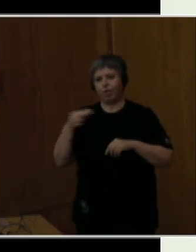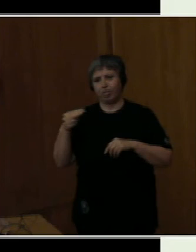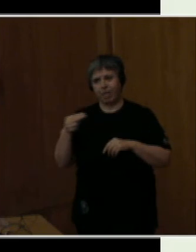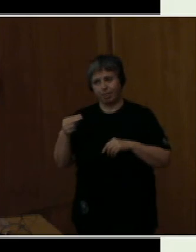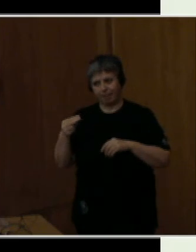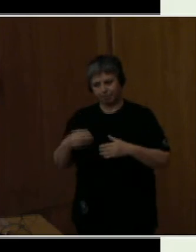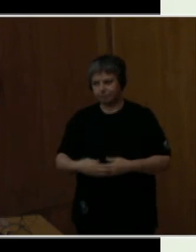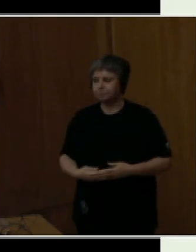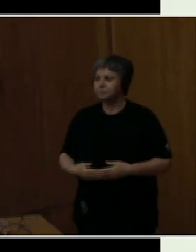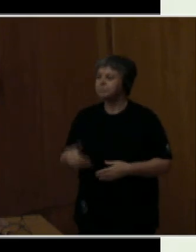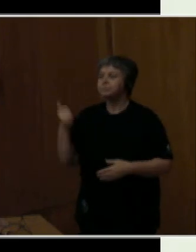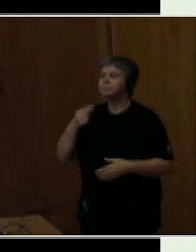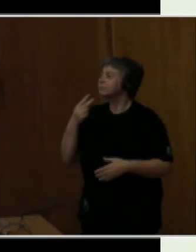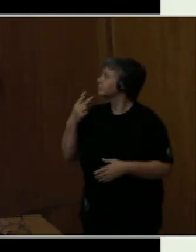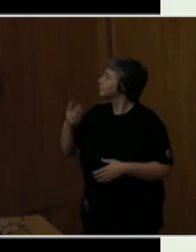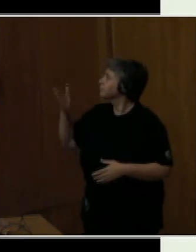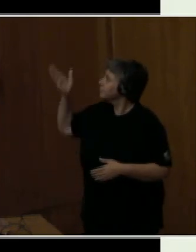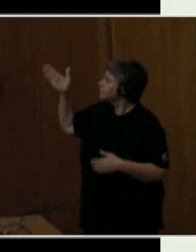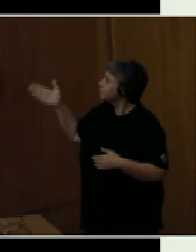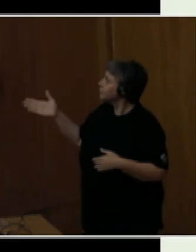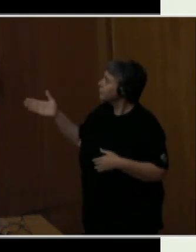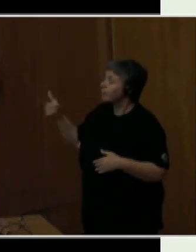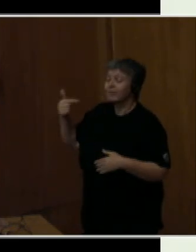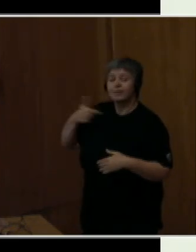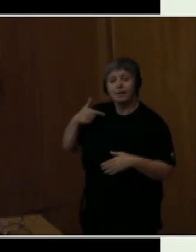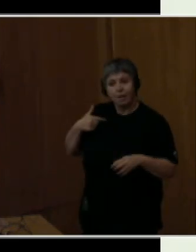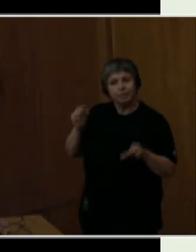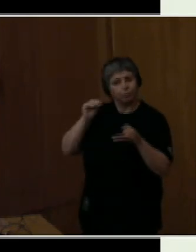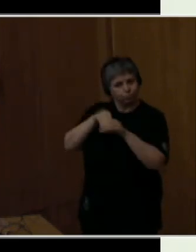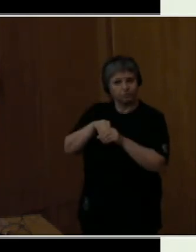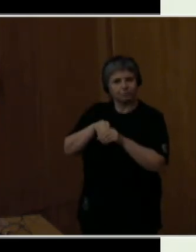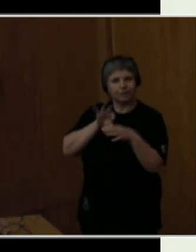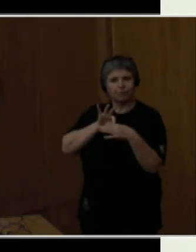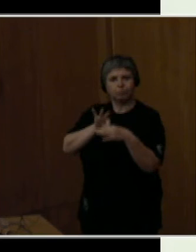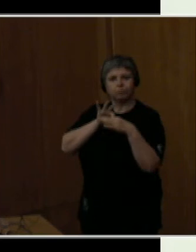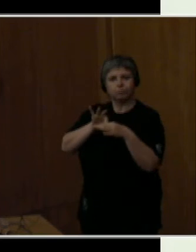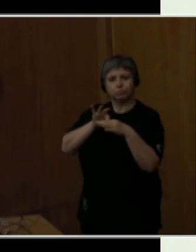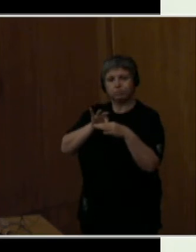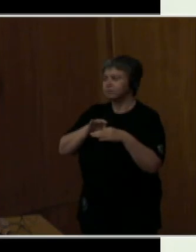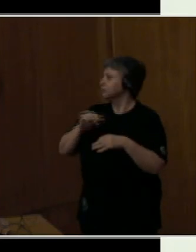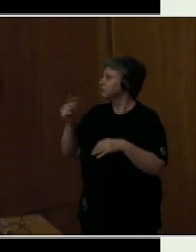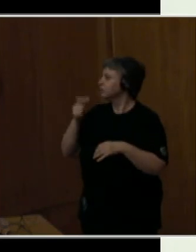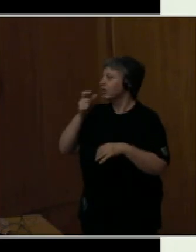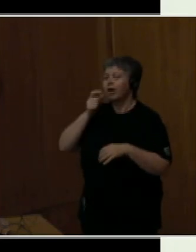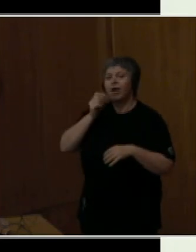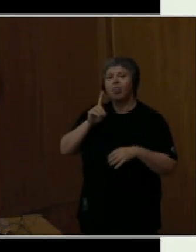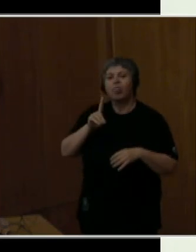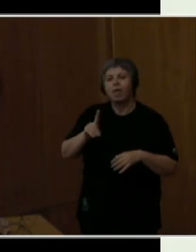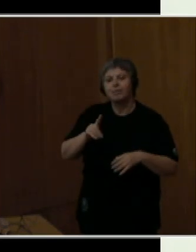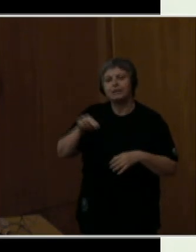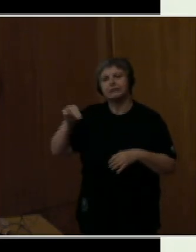Εδώ έχω και τα δύο έργα στα οποία συμμετέχουμε και συνεργαζόμαστε με τον Δημήτρη, με τον Νίκο, τον Πλέρο.